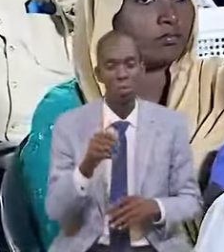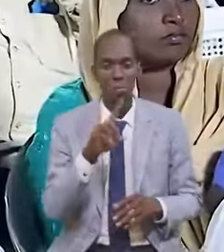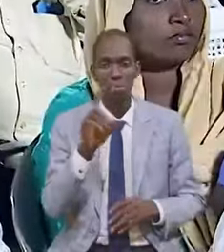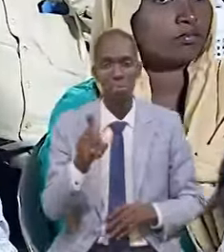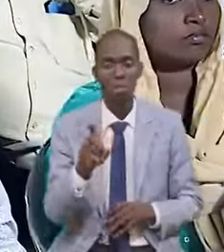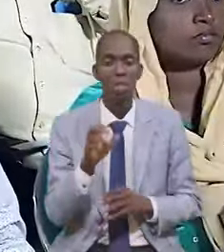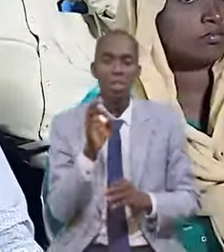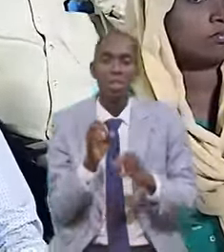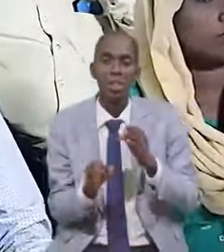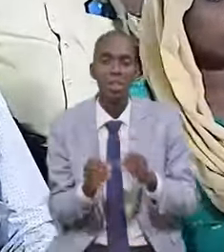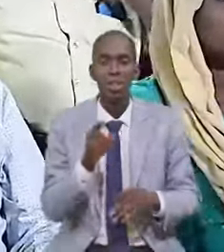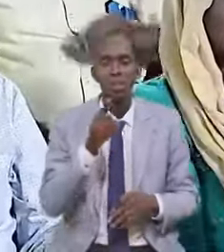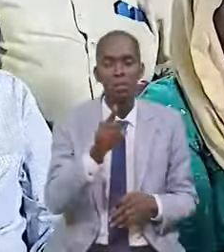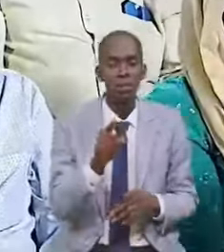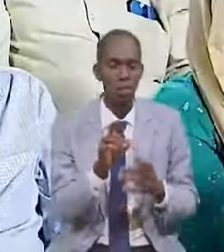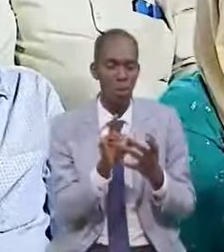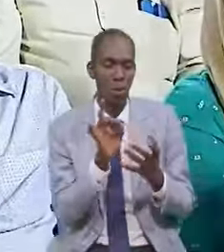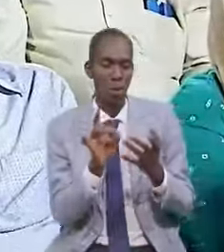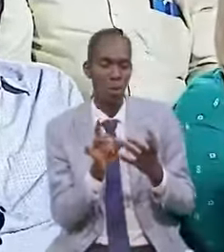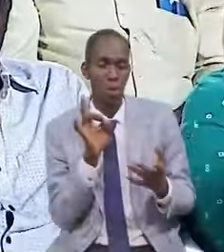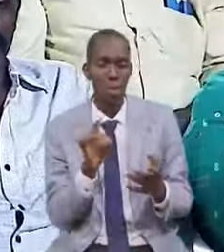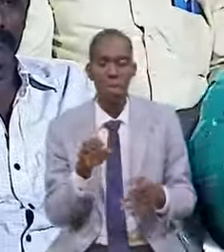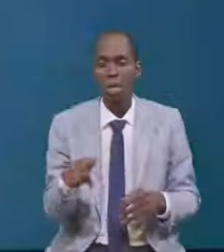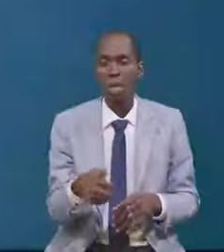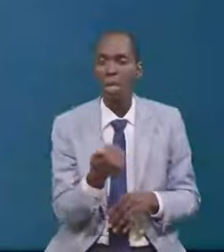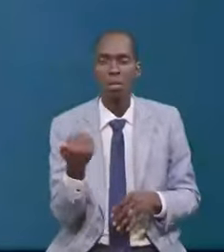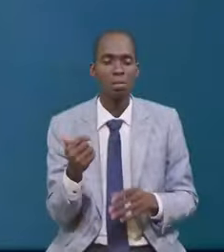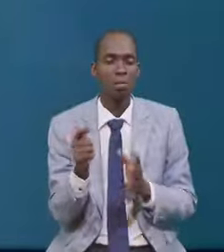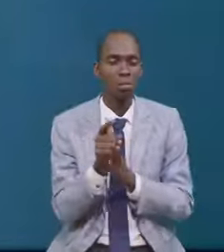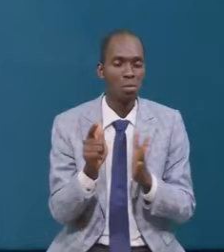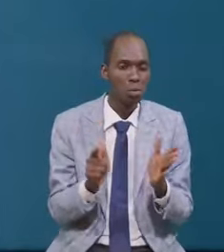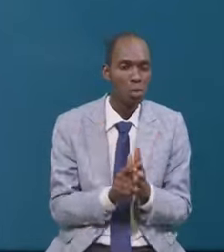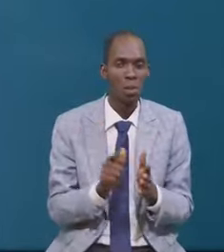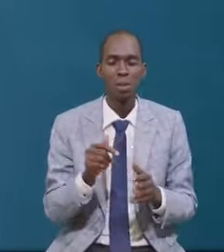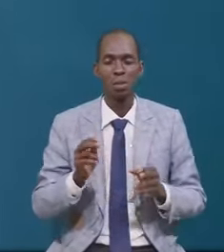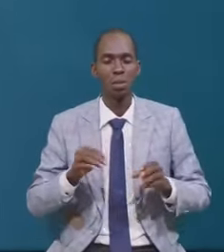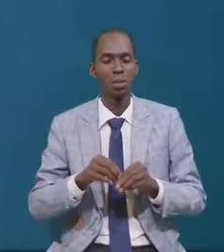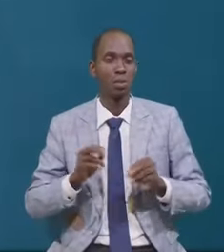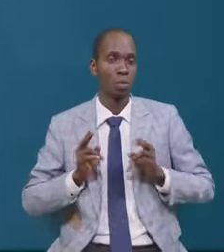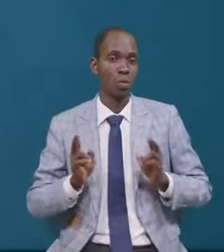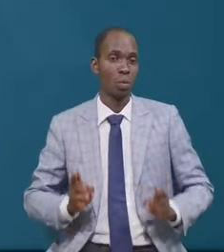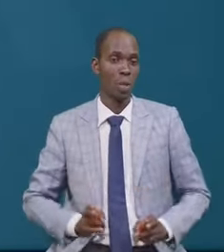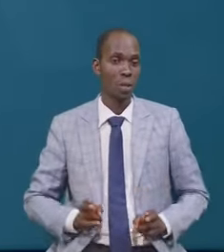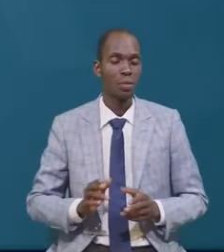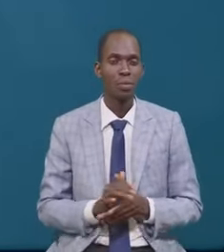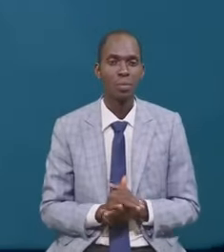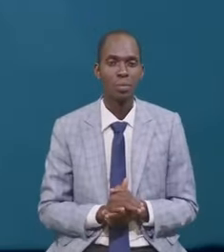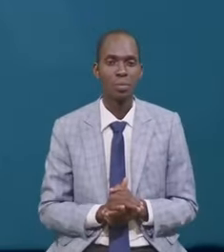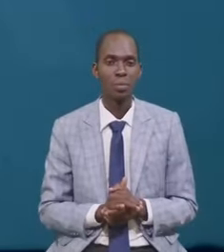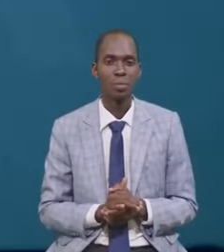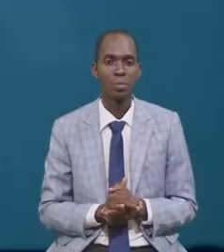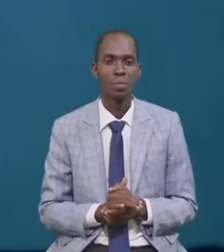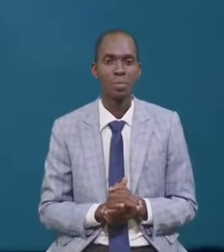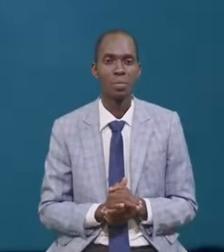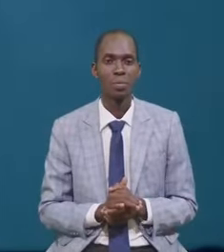you choose any lawyer, any advocate, human, meeru manavaliga evaraina nyayavadini vakilni